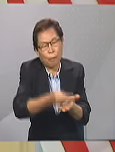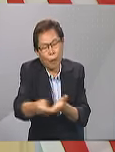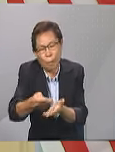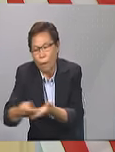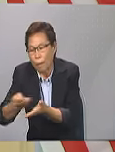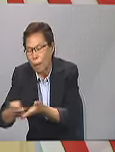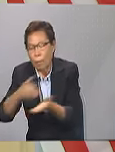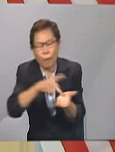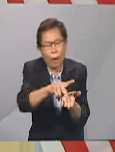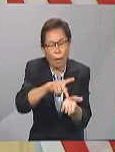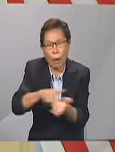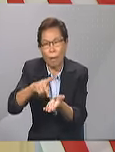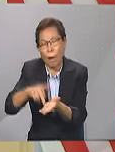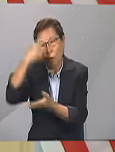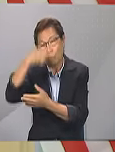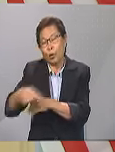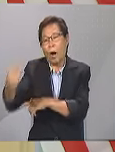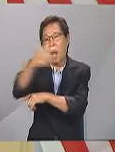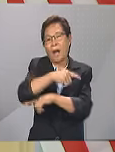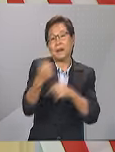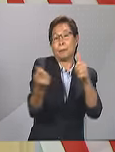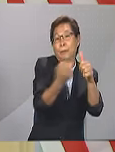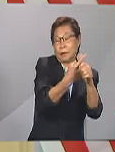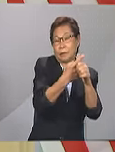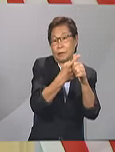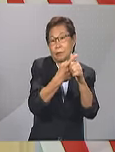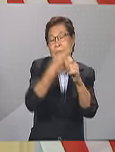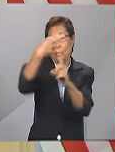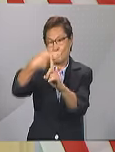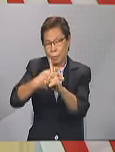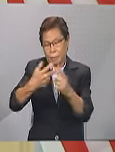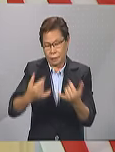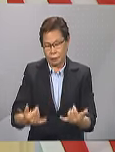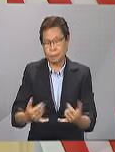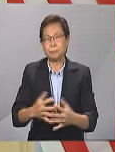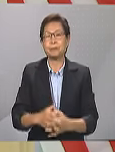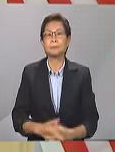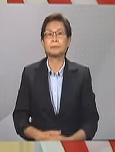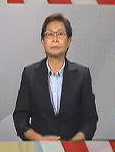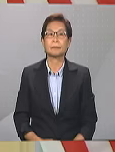Hai berbelanja untuk hari pertama ramadhan hari ini